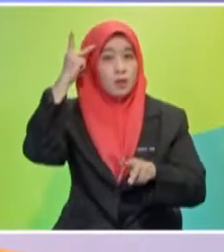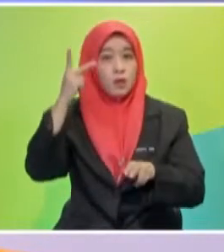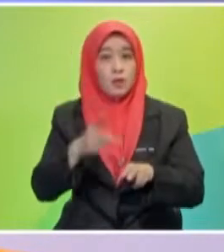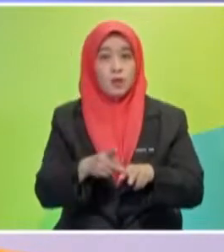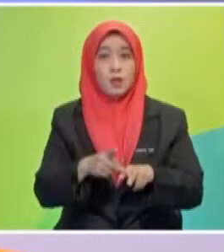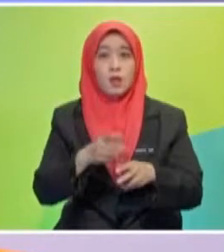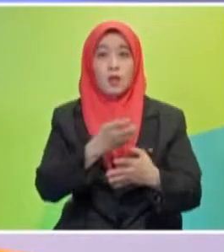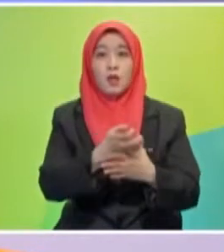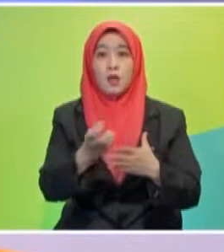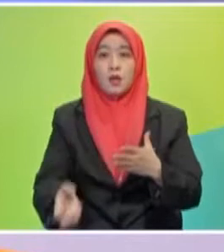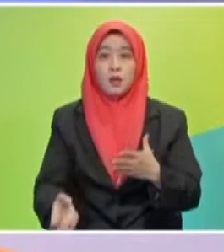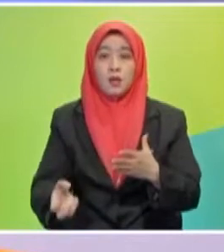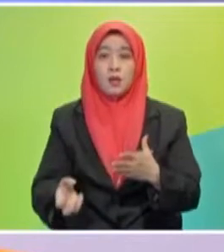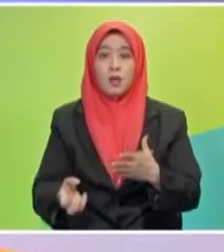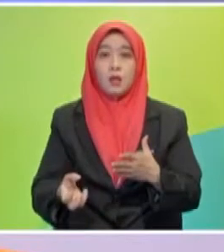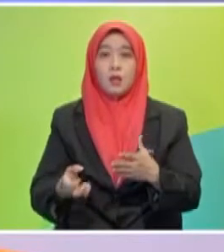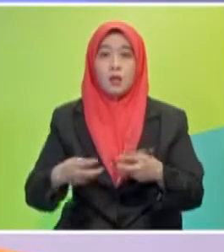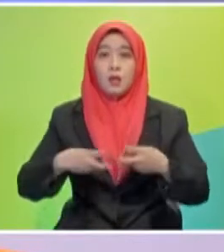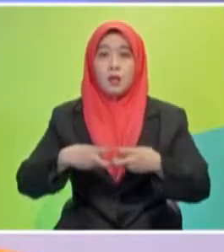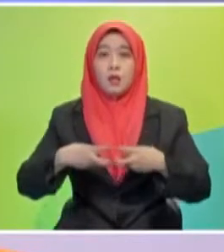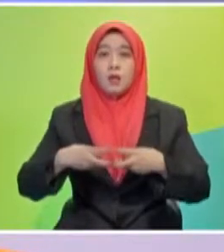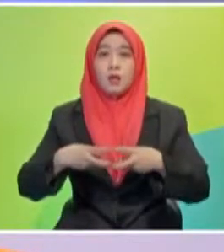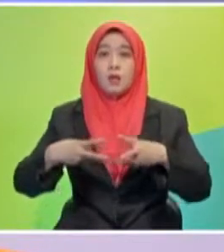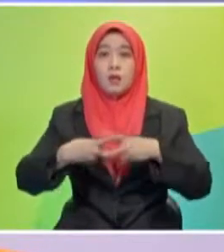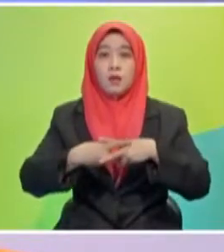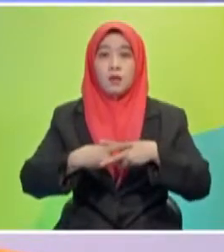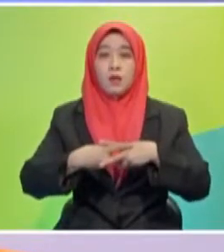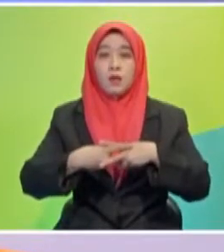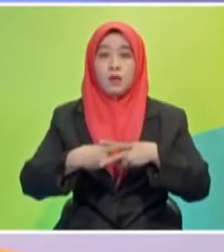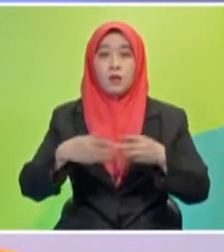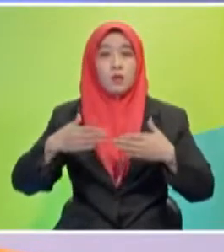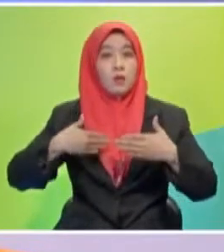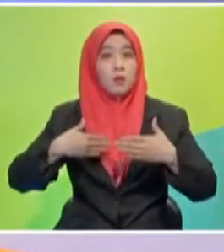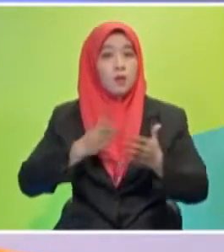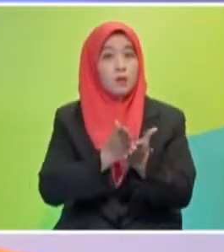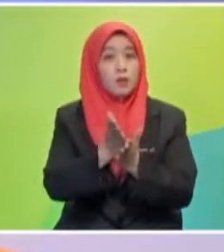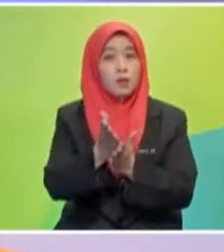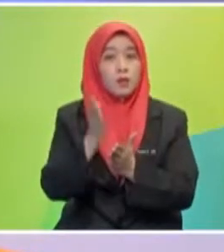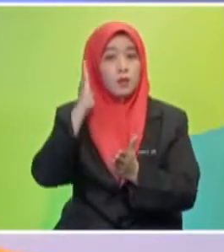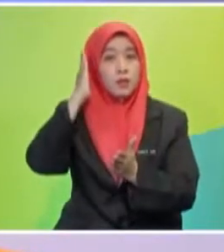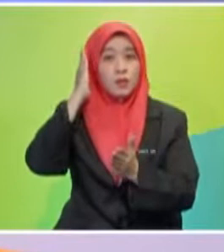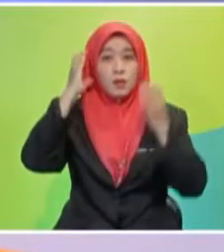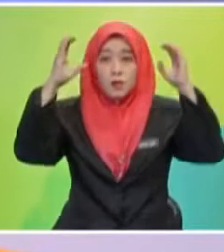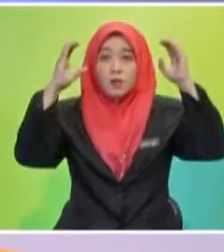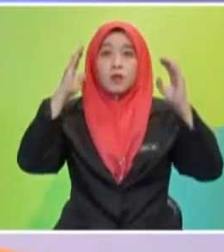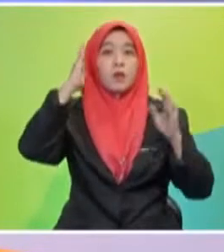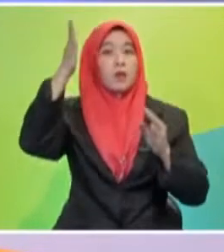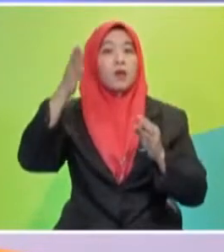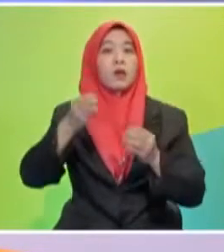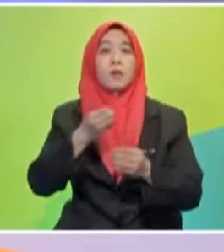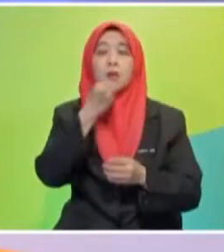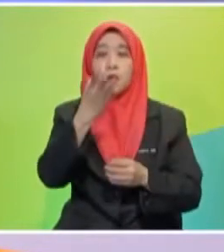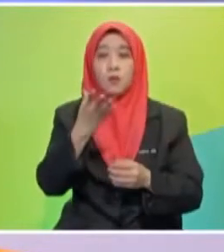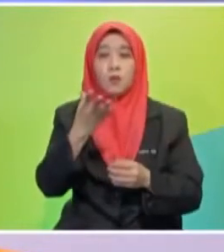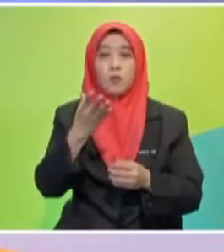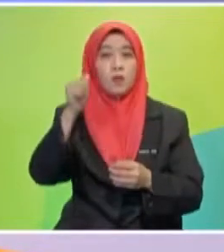elemen elektronik icon setuju kuteruskan AC gua akan beritahu ataupun a bit